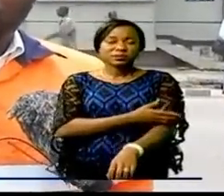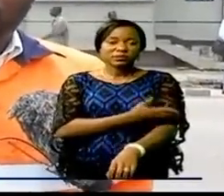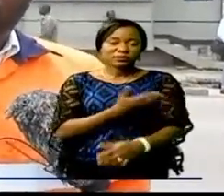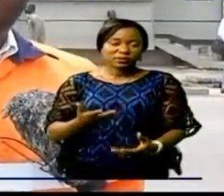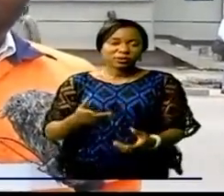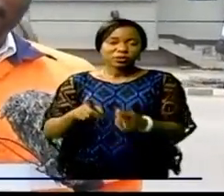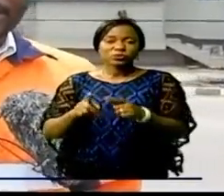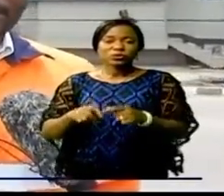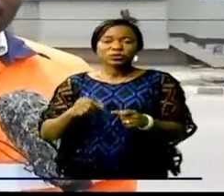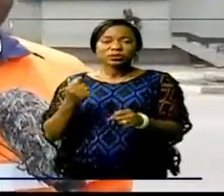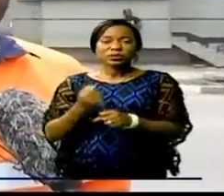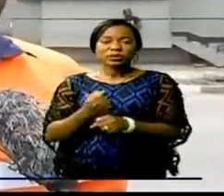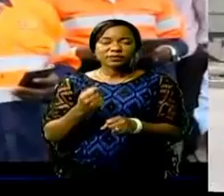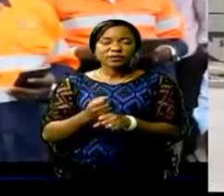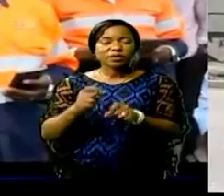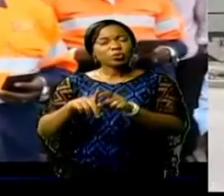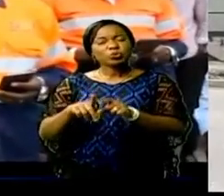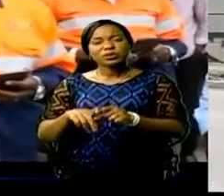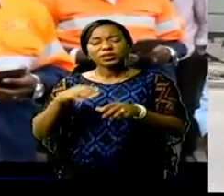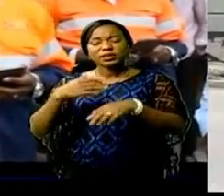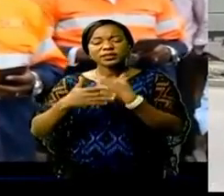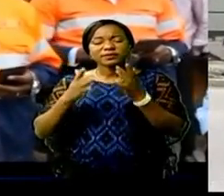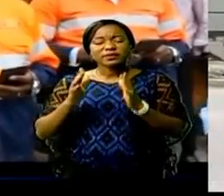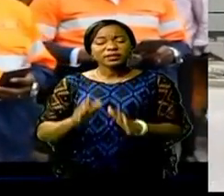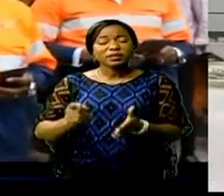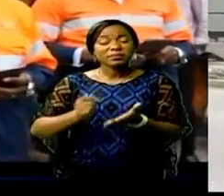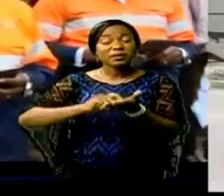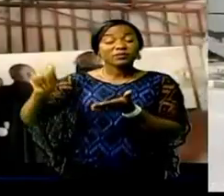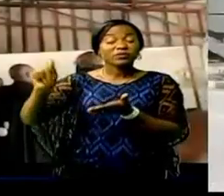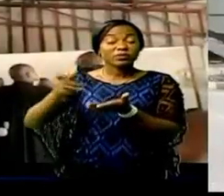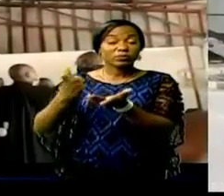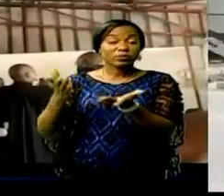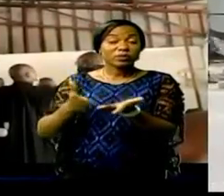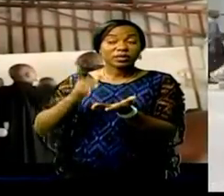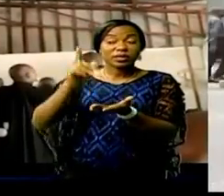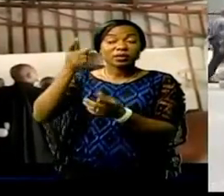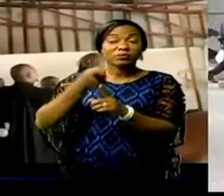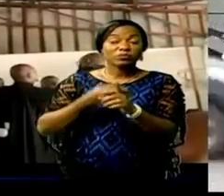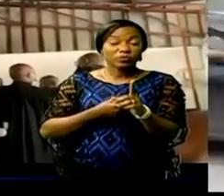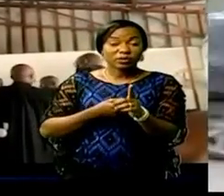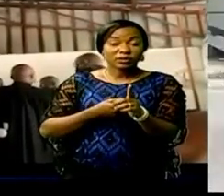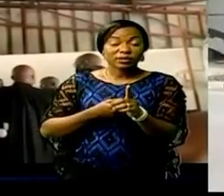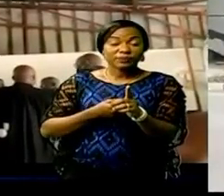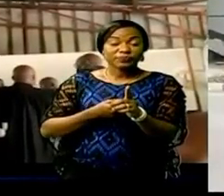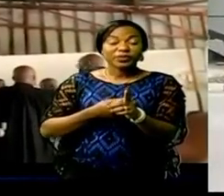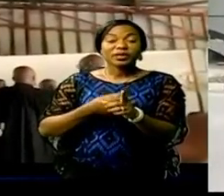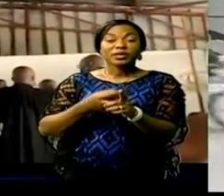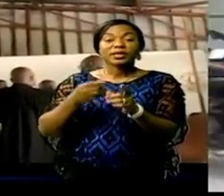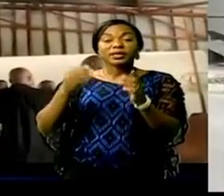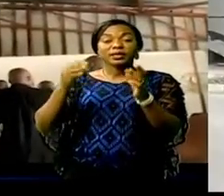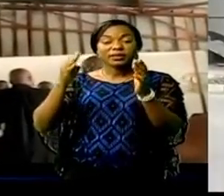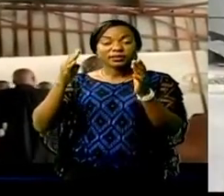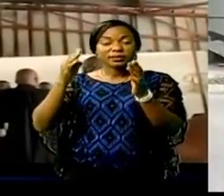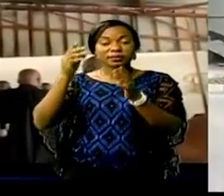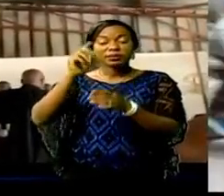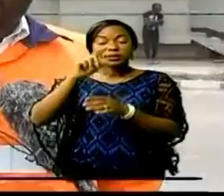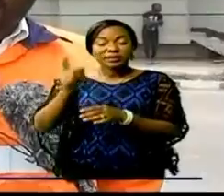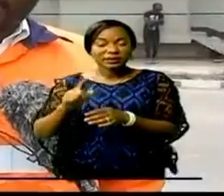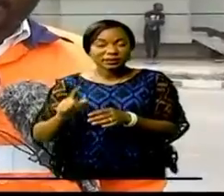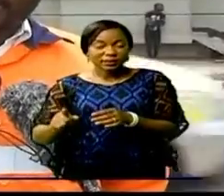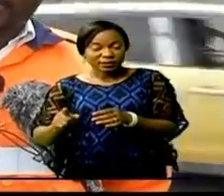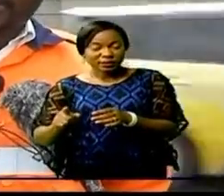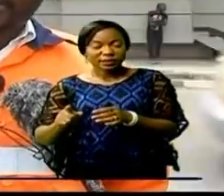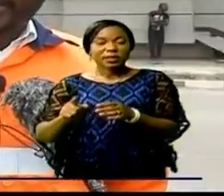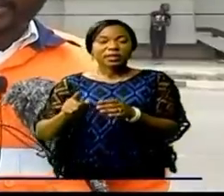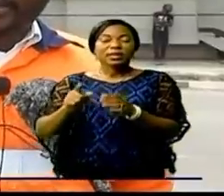des pauvres travailleurs qui a été renvoyé ici. Il y a un mois, le 30 septembre, c'était renvoyé à la date de ce jour.